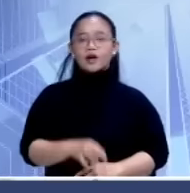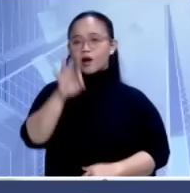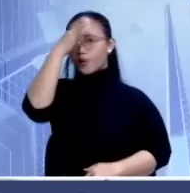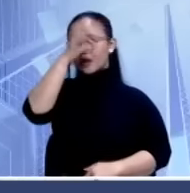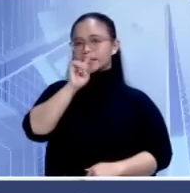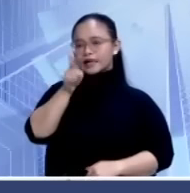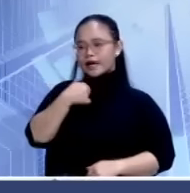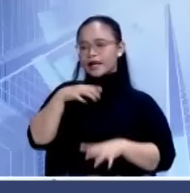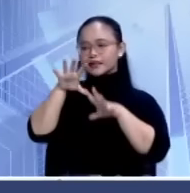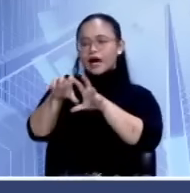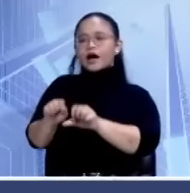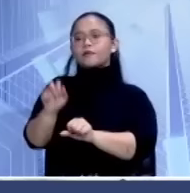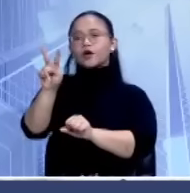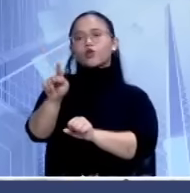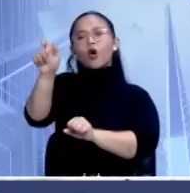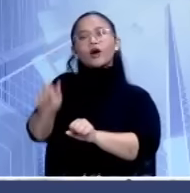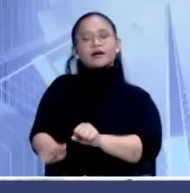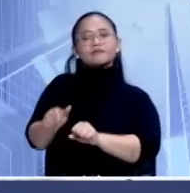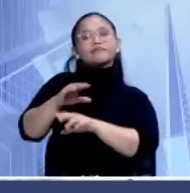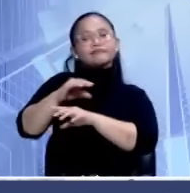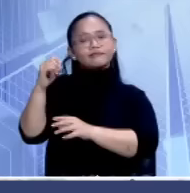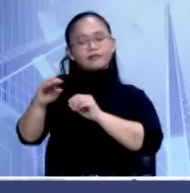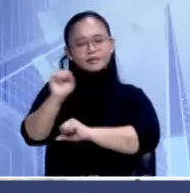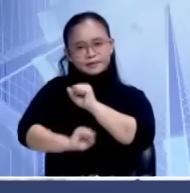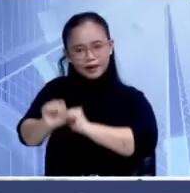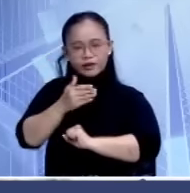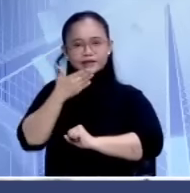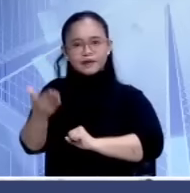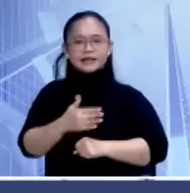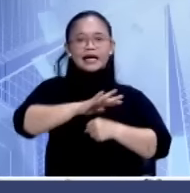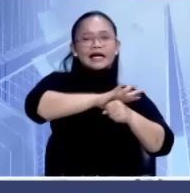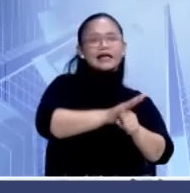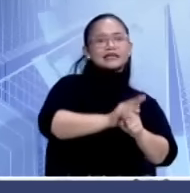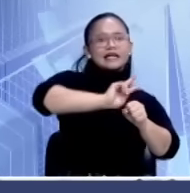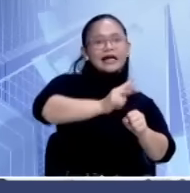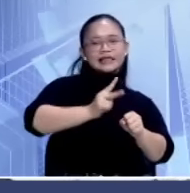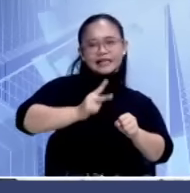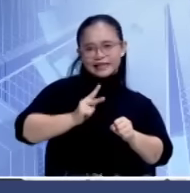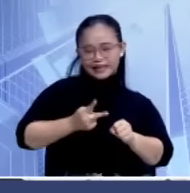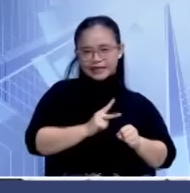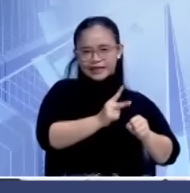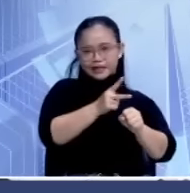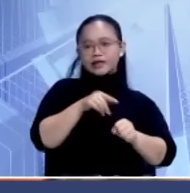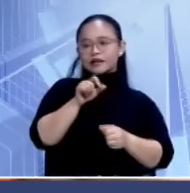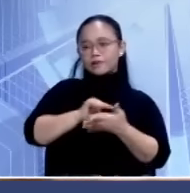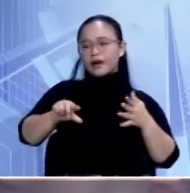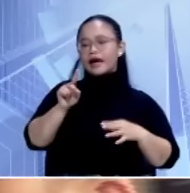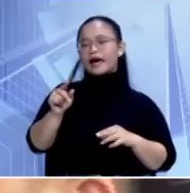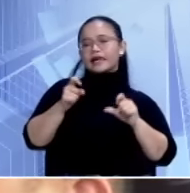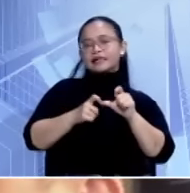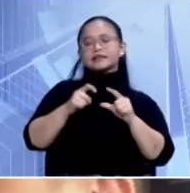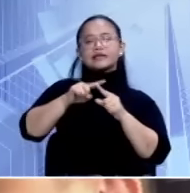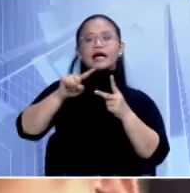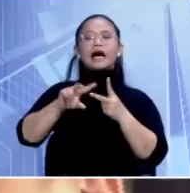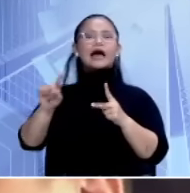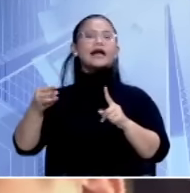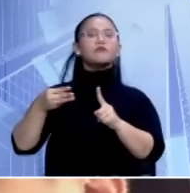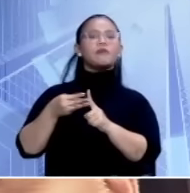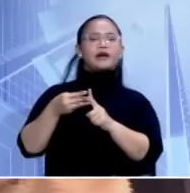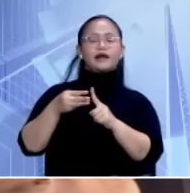Polisi menggelandang dua pelaku pengoplosan gas 3 kg ke 12 kg, EBS dan RD ke Polda Metro